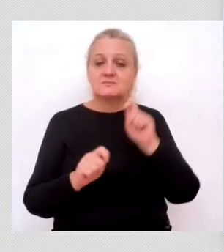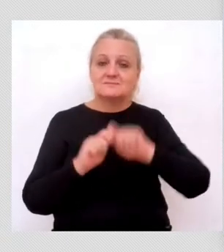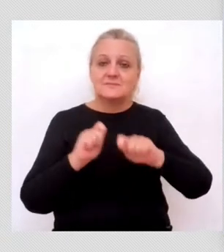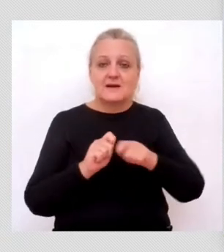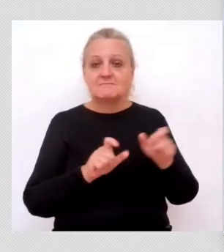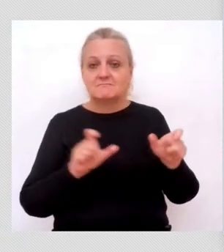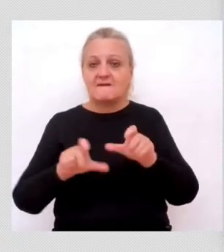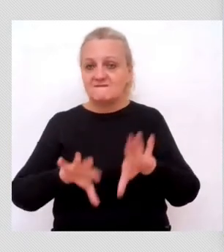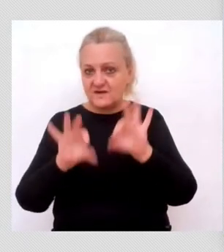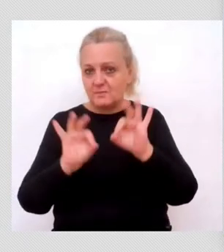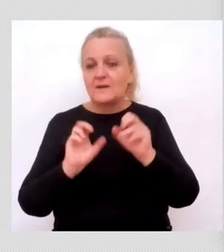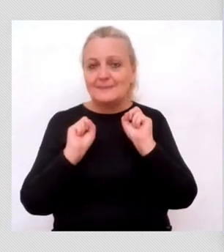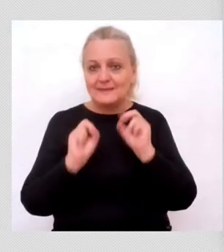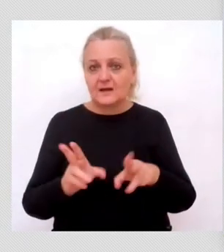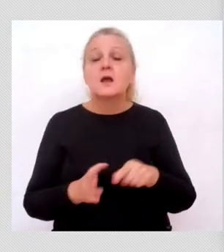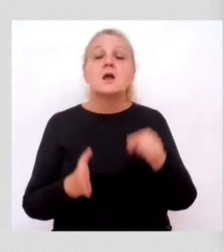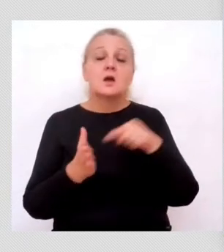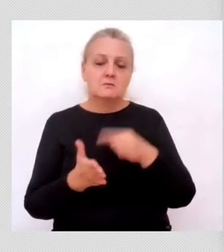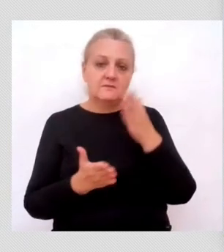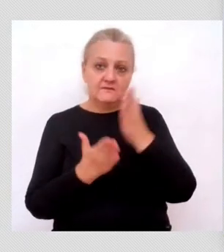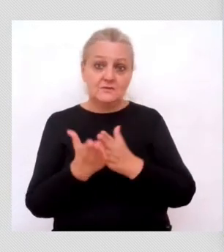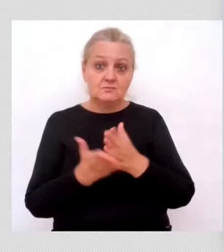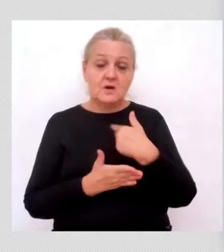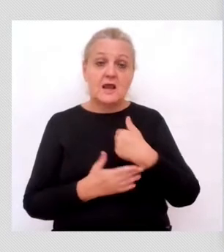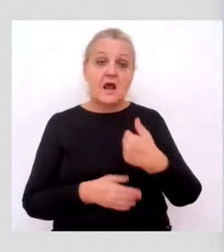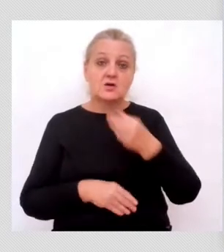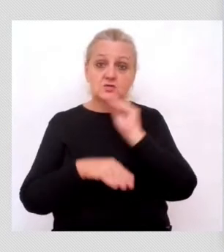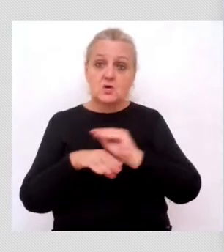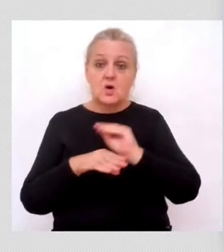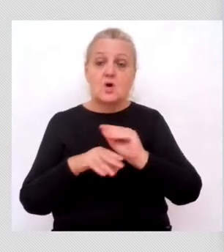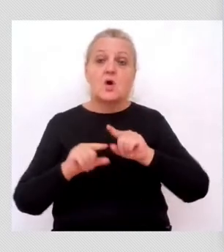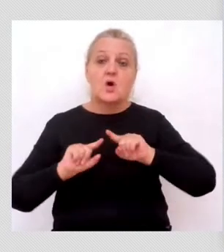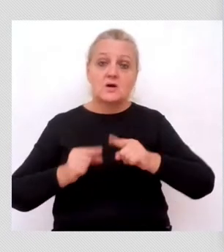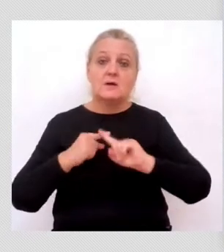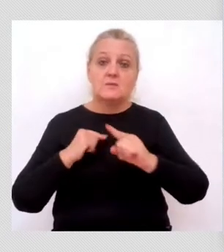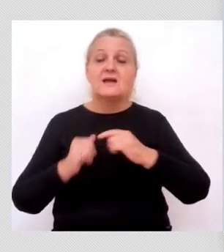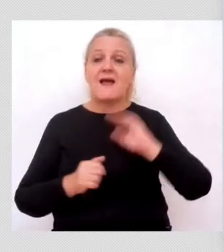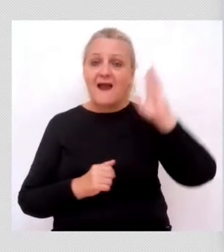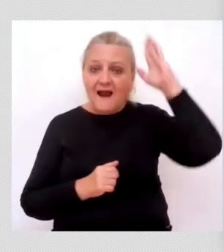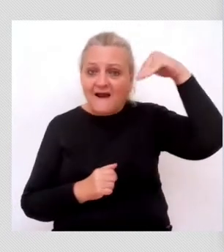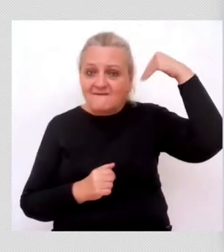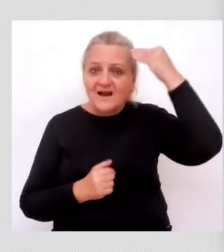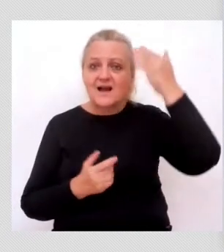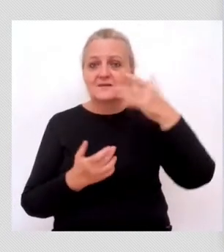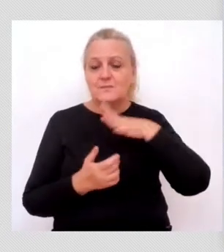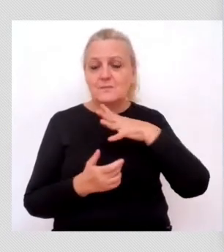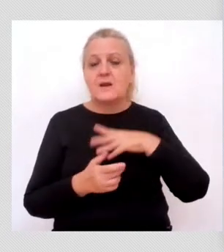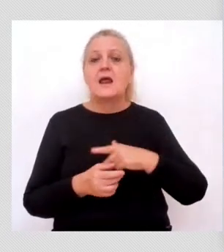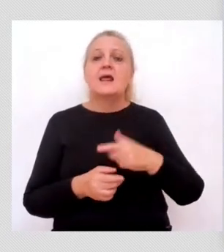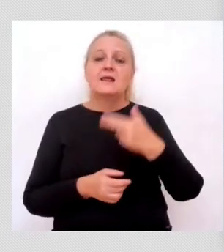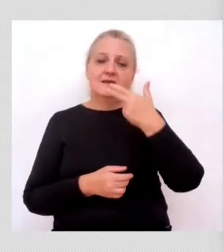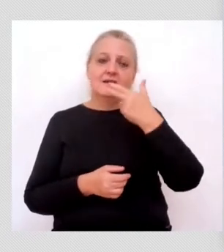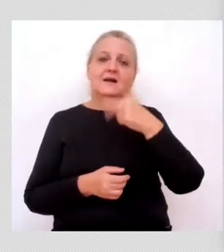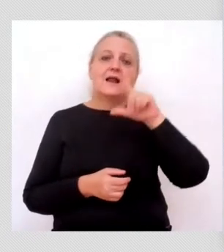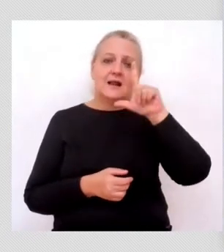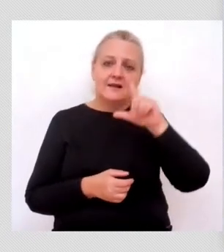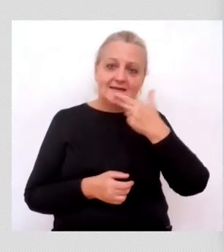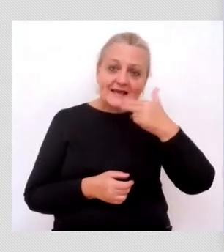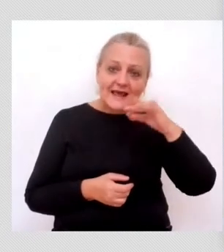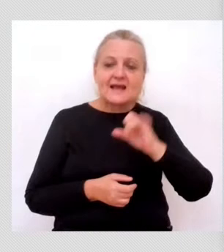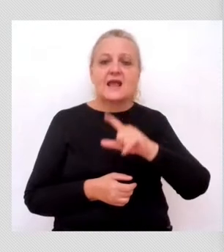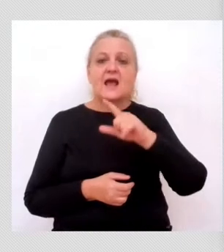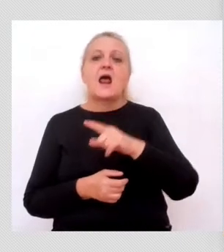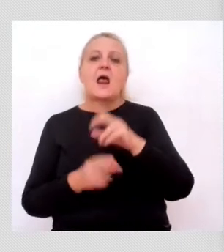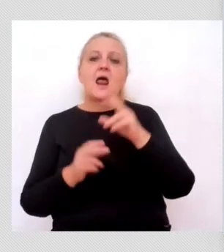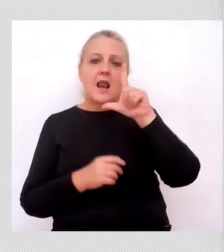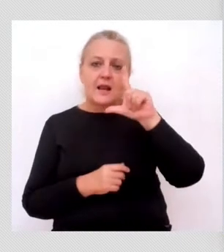finansowania wyborów. Uwierzcie mi, ja szkoliłem organizacje pozarządowe i w Afganistanie, i w Liberii, i w Libanie, i w wielu, wielu krajach,